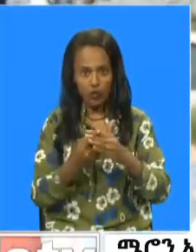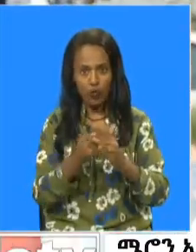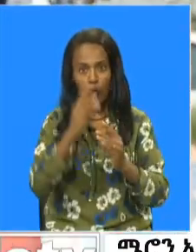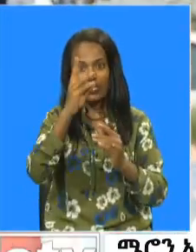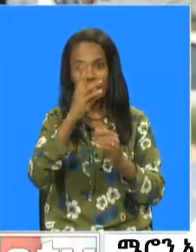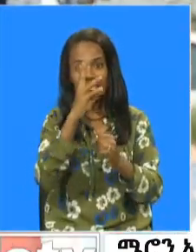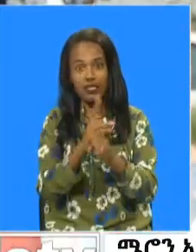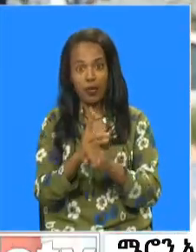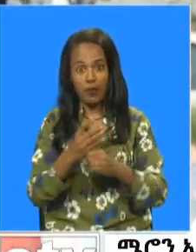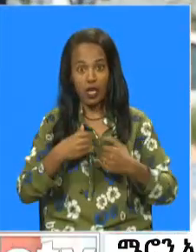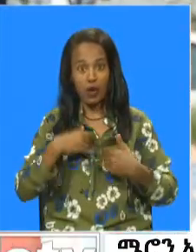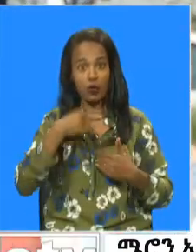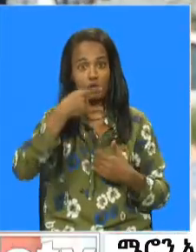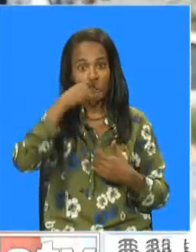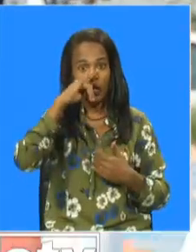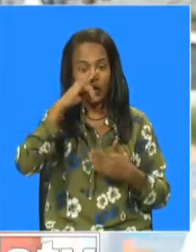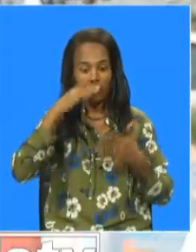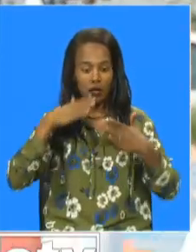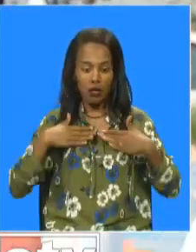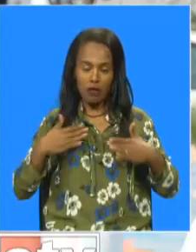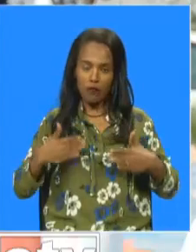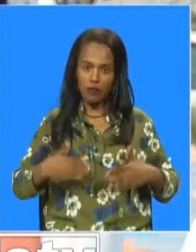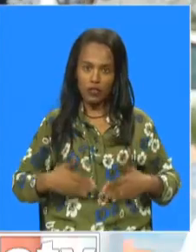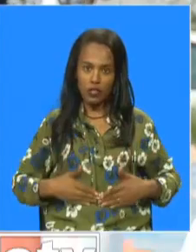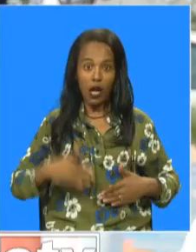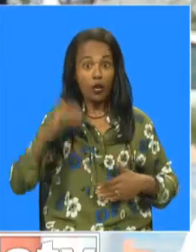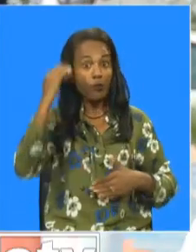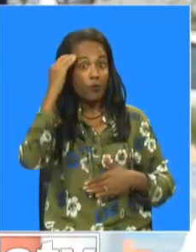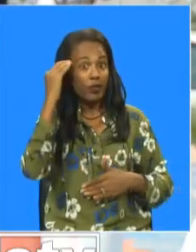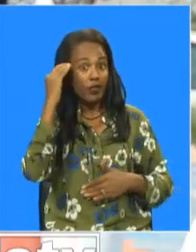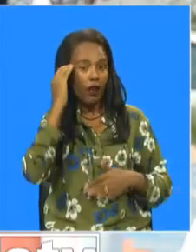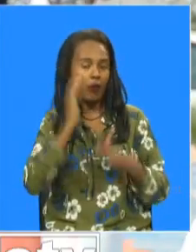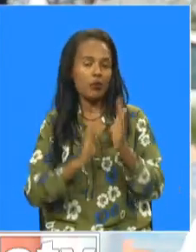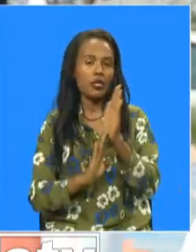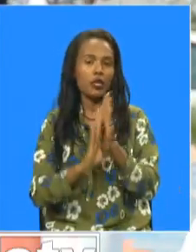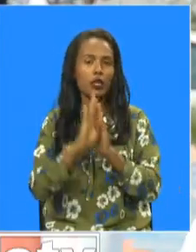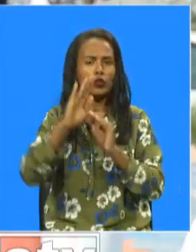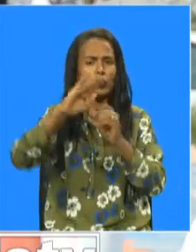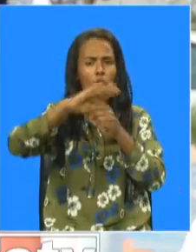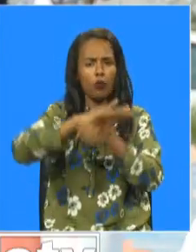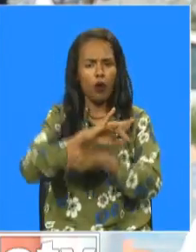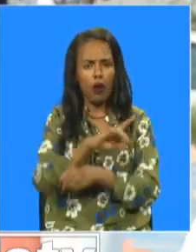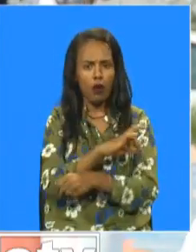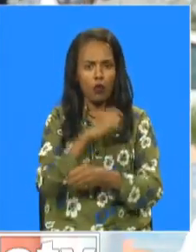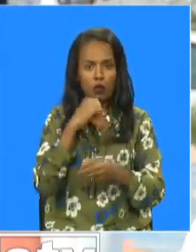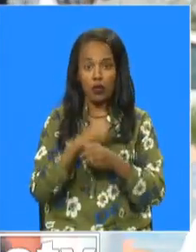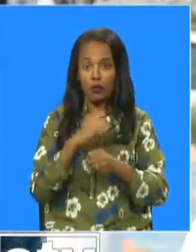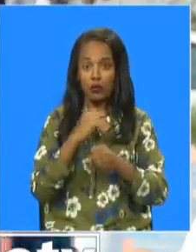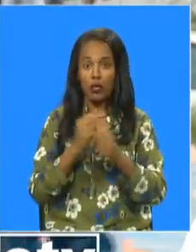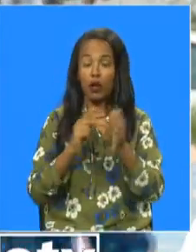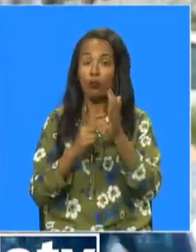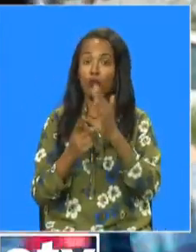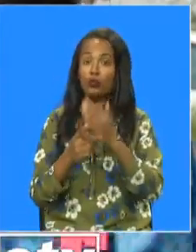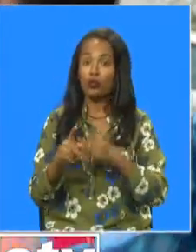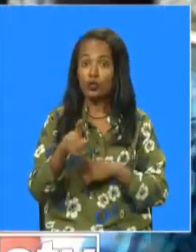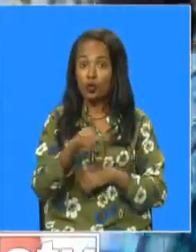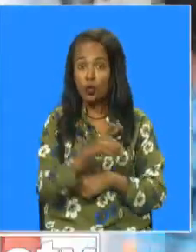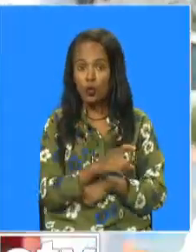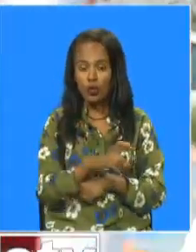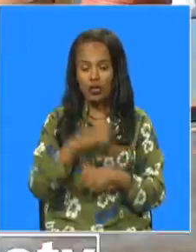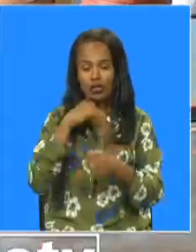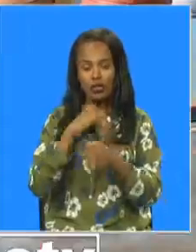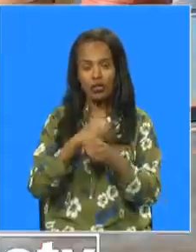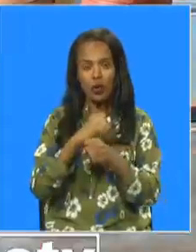አመት ያሉ ህፃናት ፊዚካሊም ሜንታሊም እድገታቸው የተሟላ እንዲሆን የሚሰራ ፕሮጀክት ስለሆነ